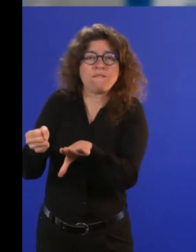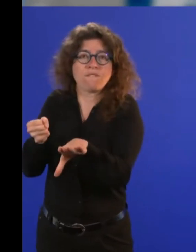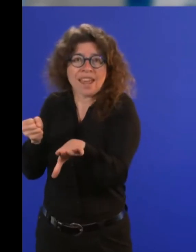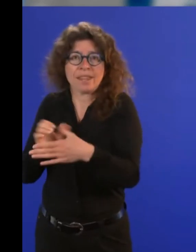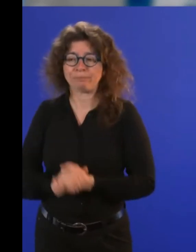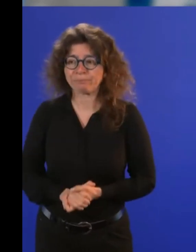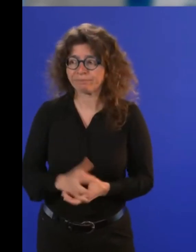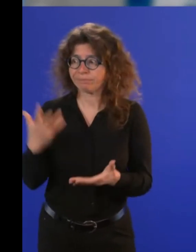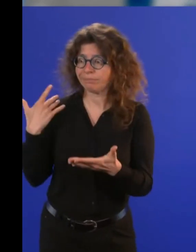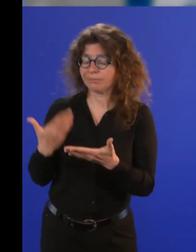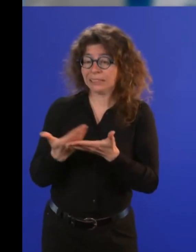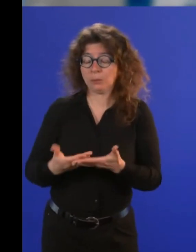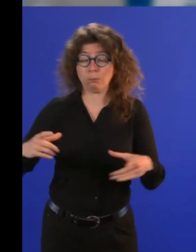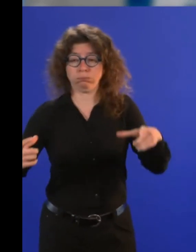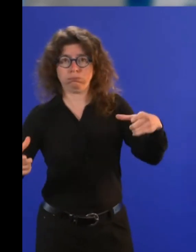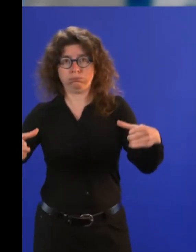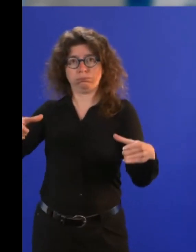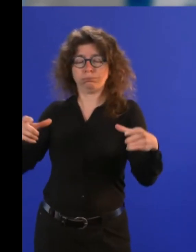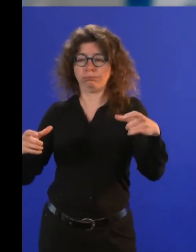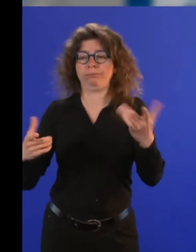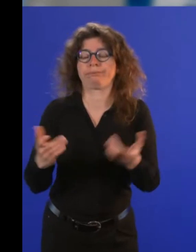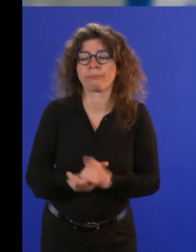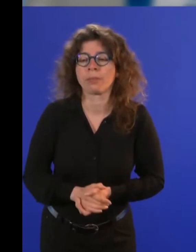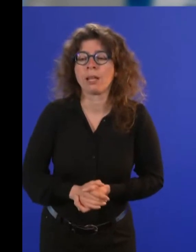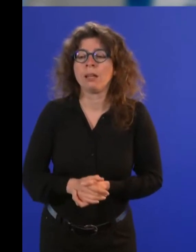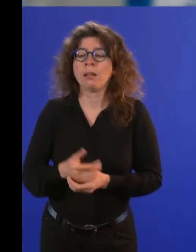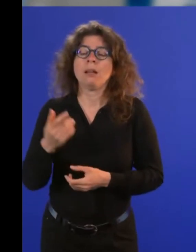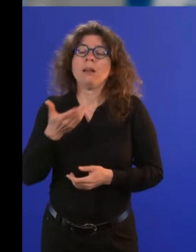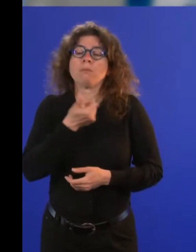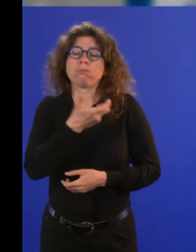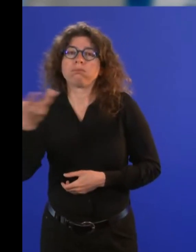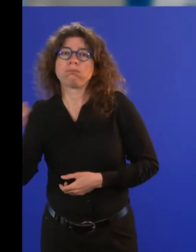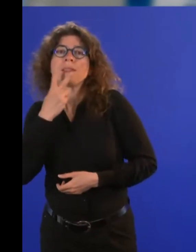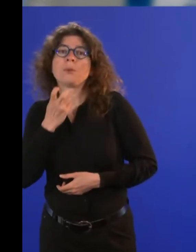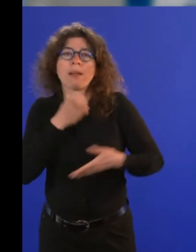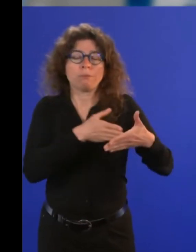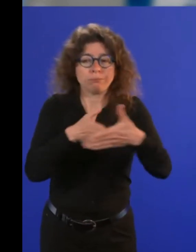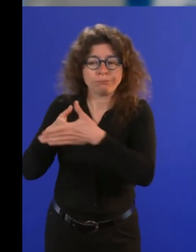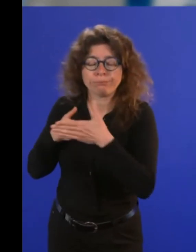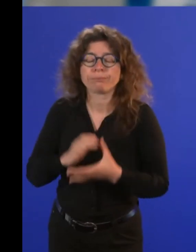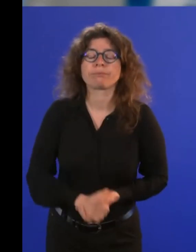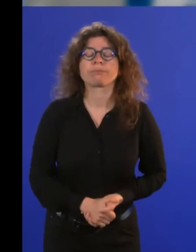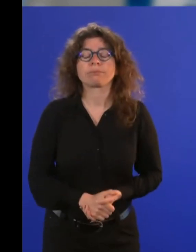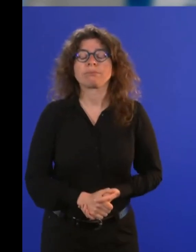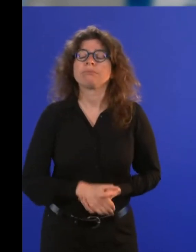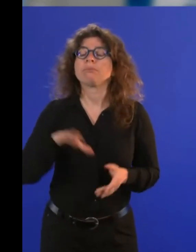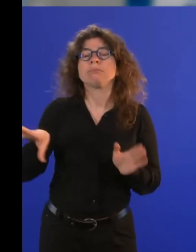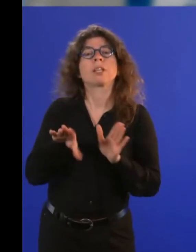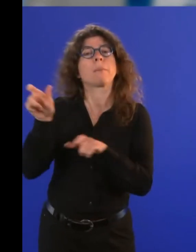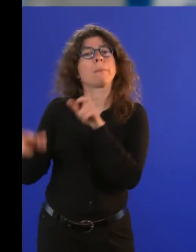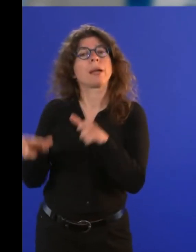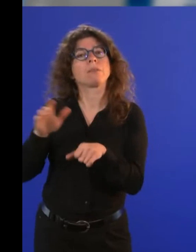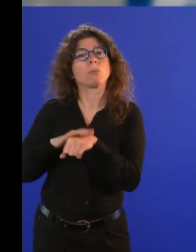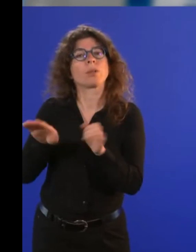d'angoisse pour nombre de nos concitoyens. Contrairement à ce qui se murmure dans les rangs de la droite de notre Assemblée,